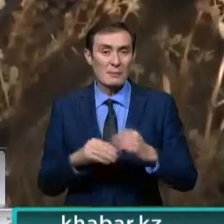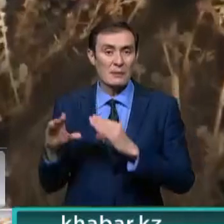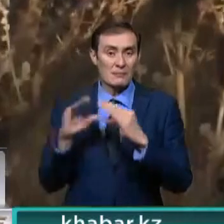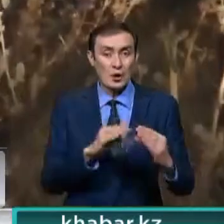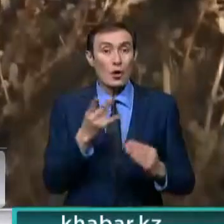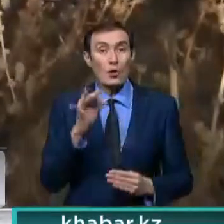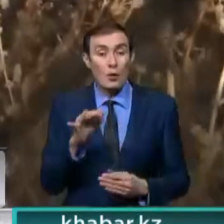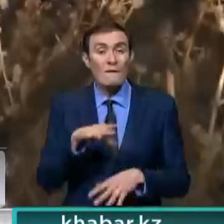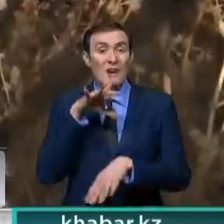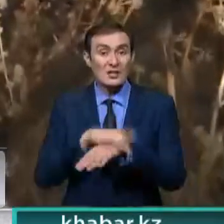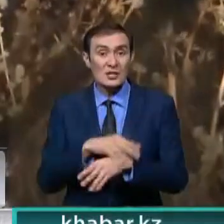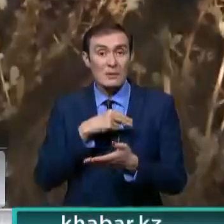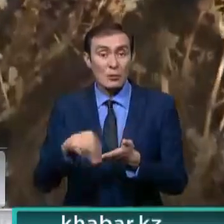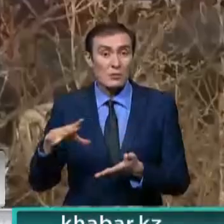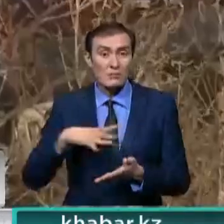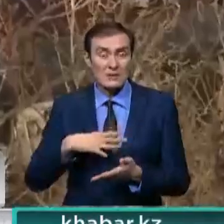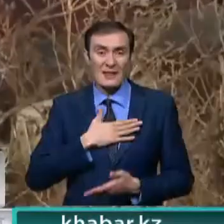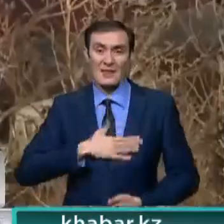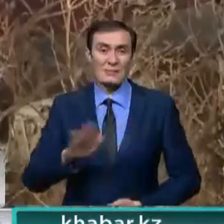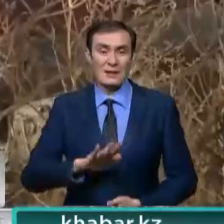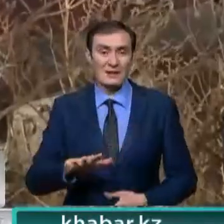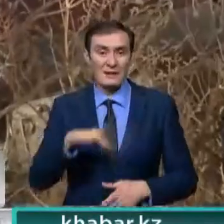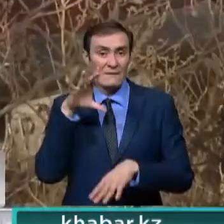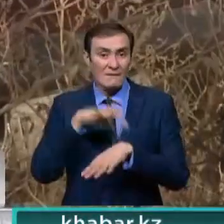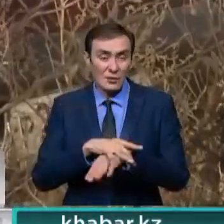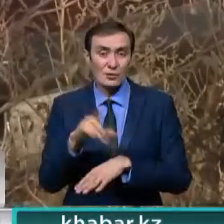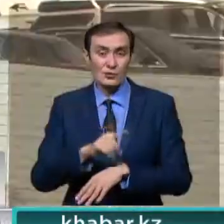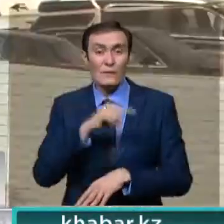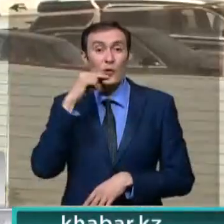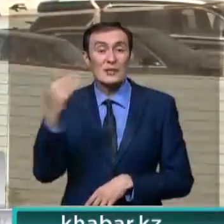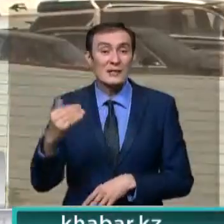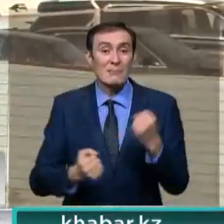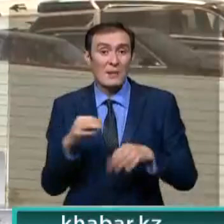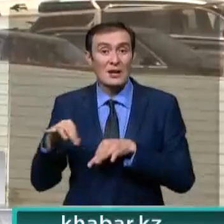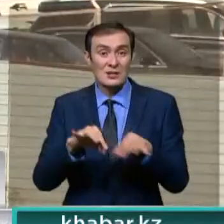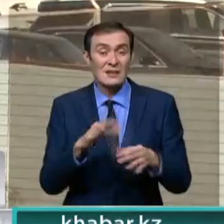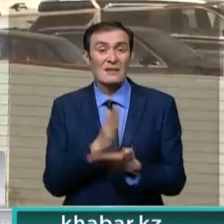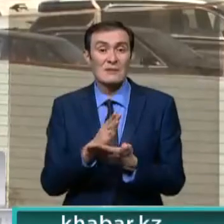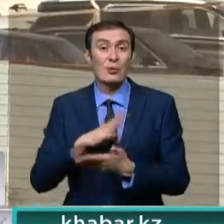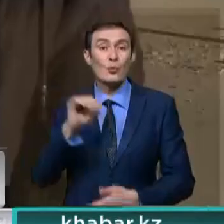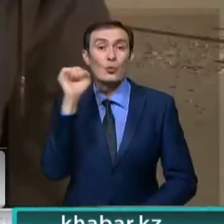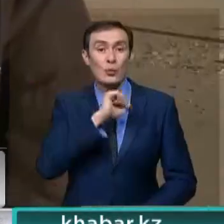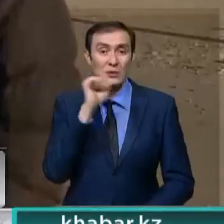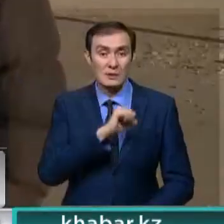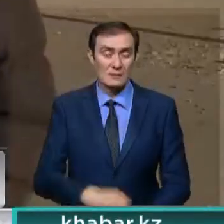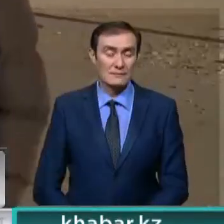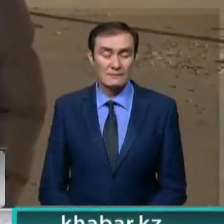документы. Однако покупка обернулась неприятным сюрпризом. Выяснилось, что в России транспорт числится в угоне.